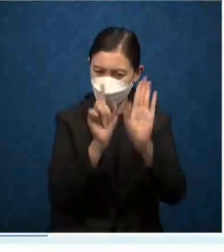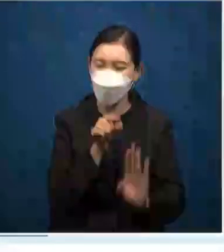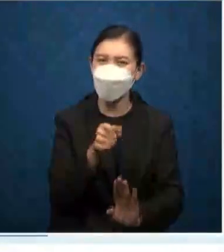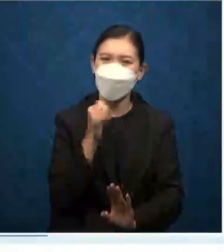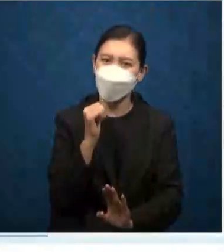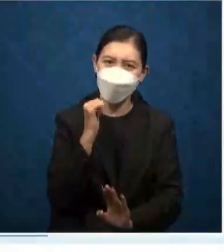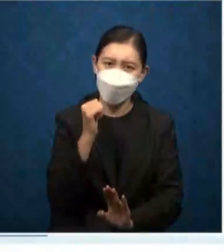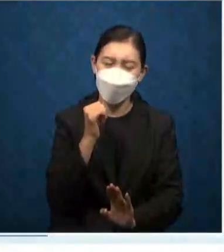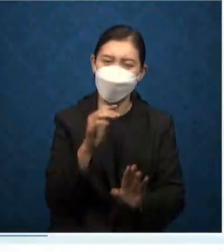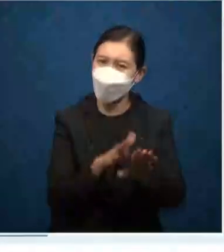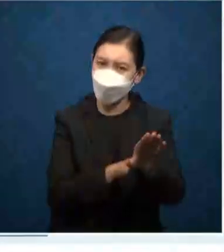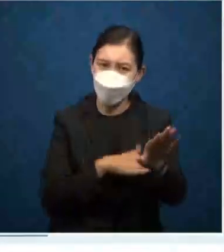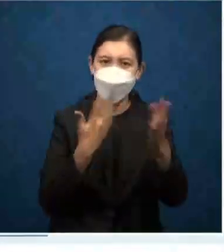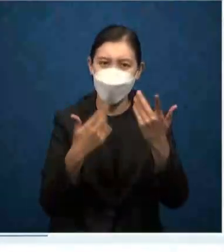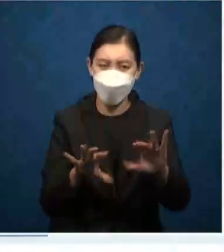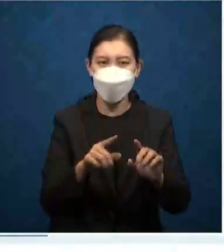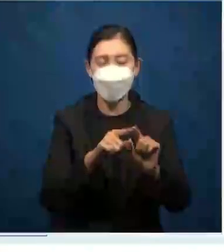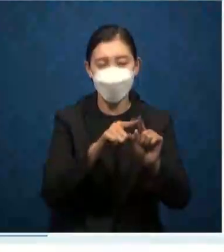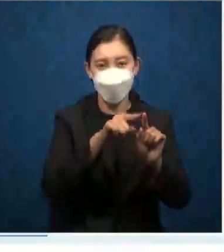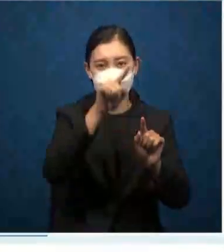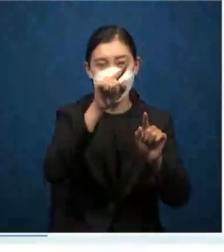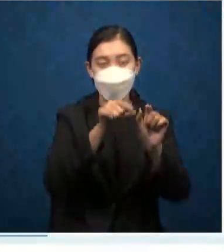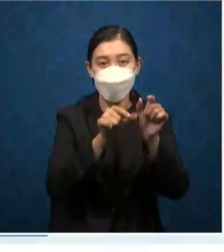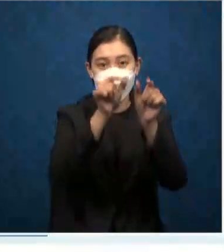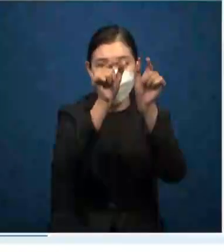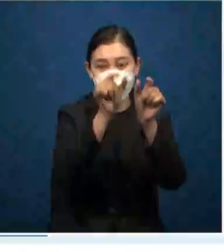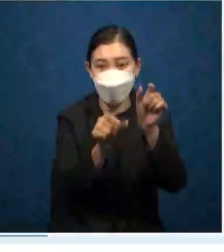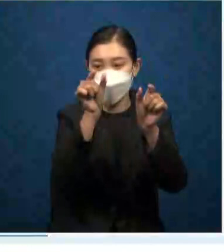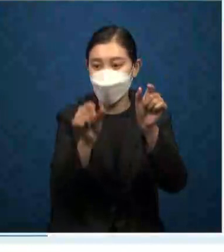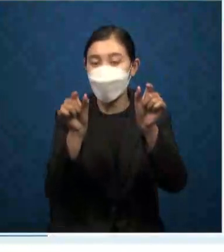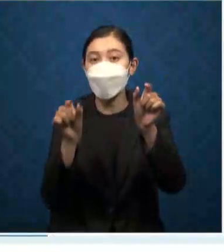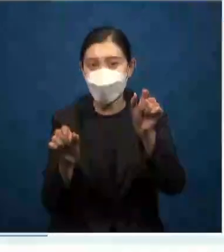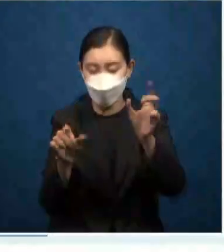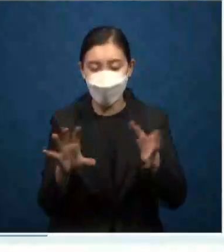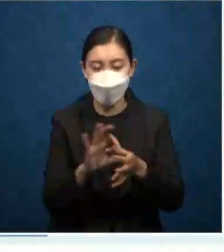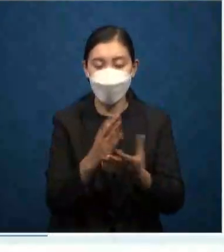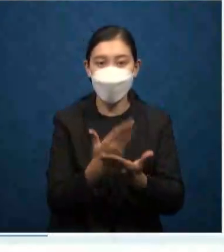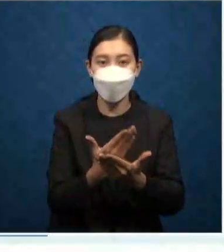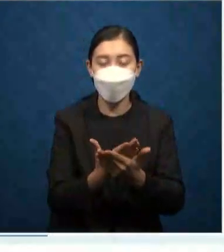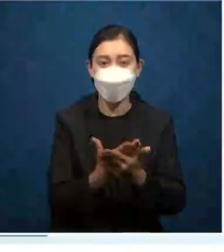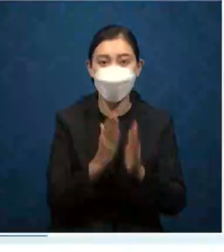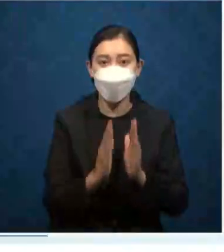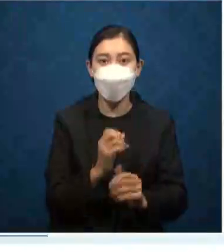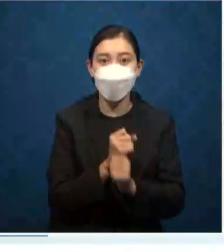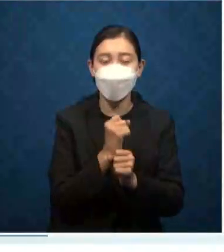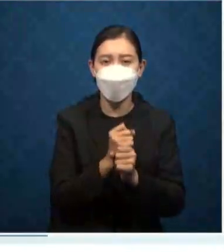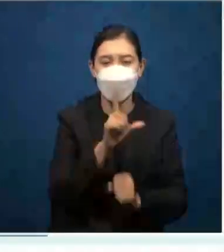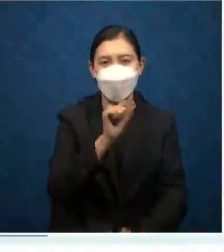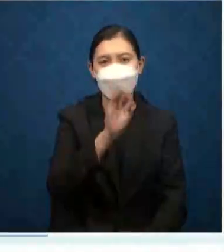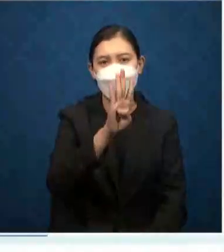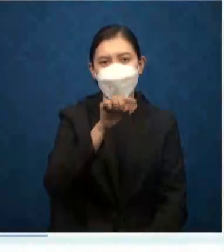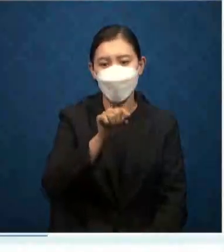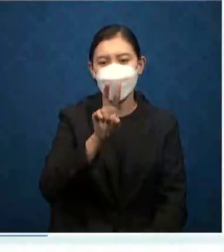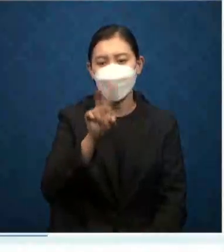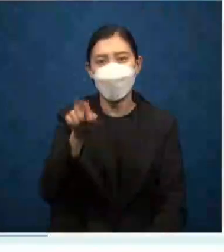กราฟออกมาเนี่ยจะระบุงบประมาณรายจ่ายด้านบุคลากรไว้เพียง 24.2% มาตลอด